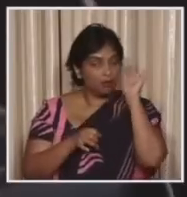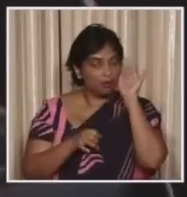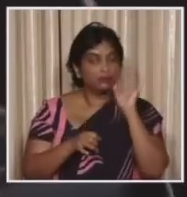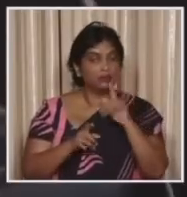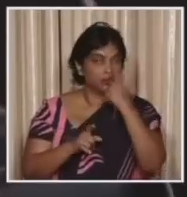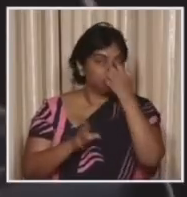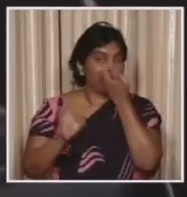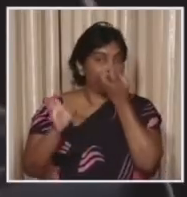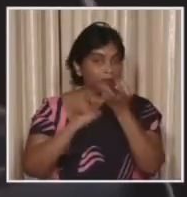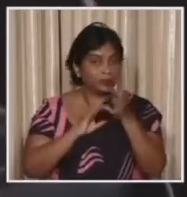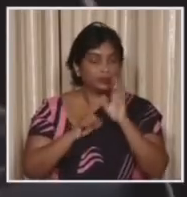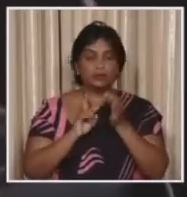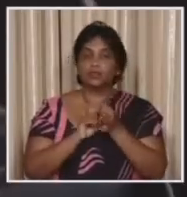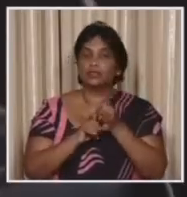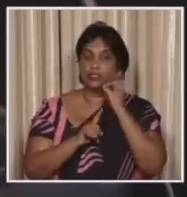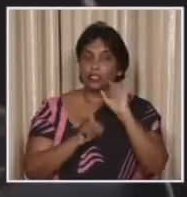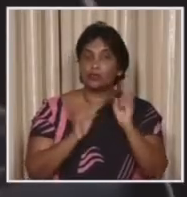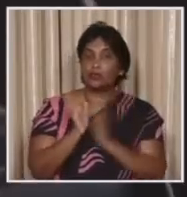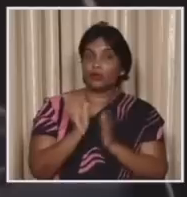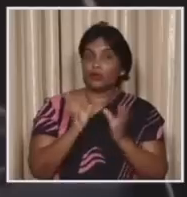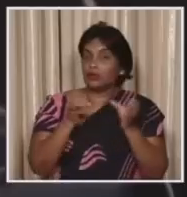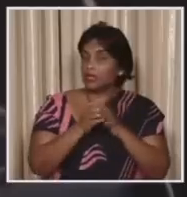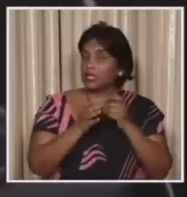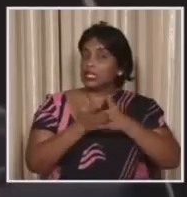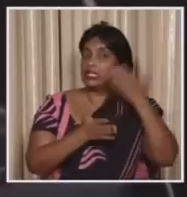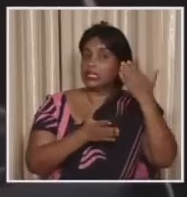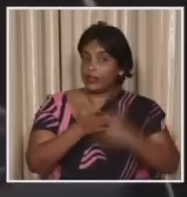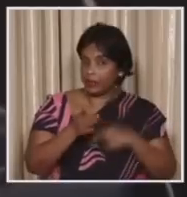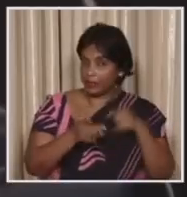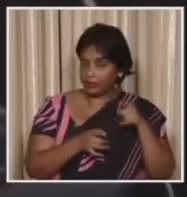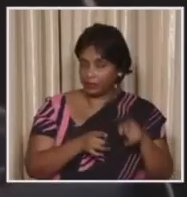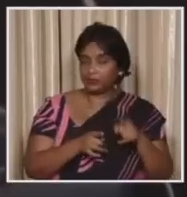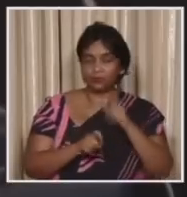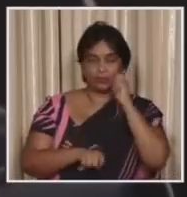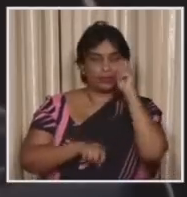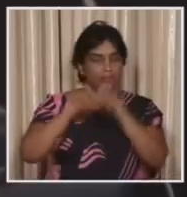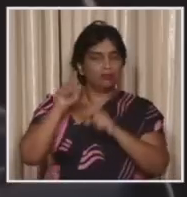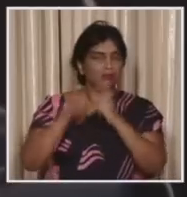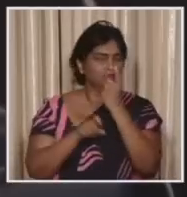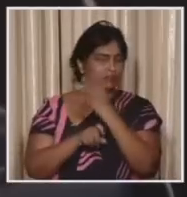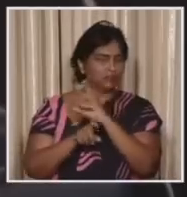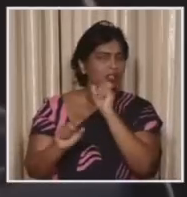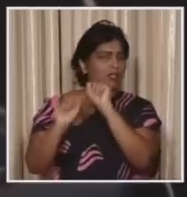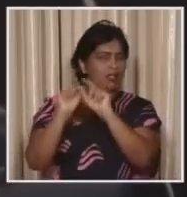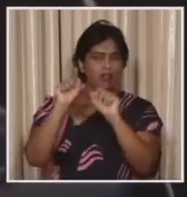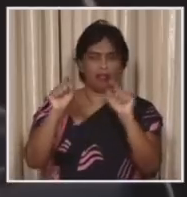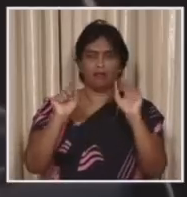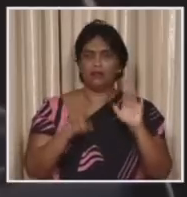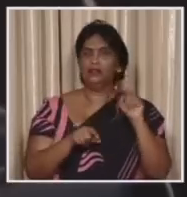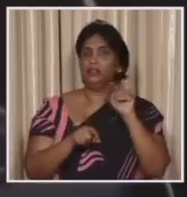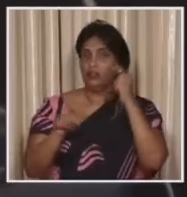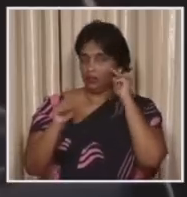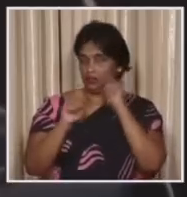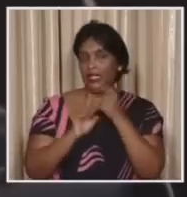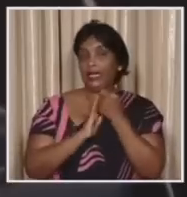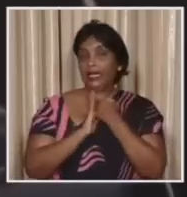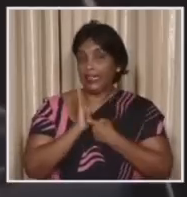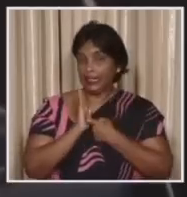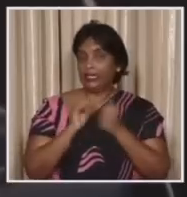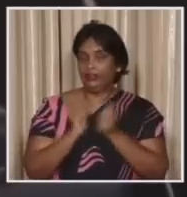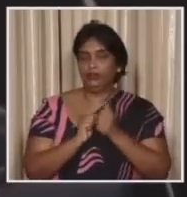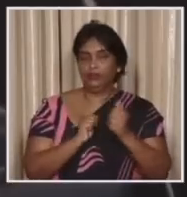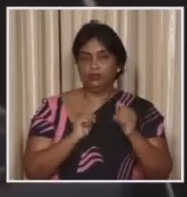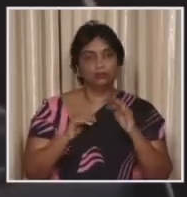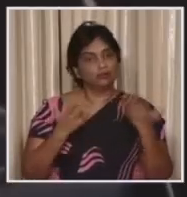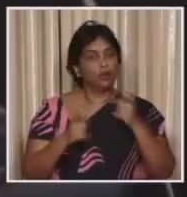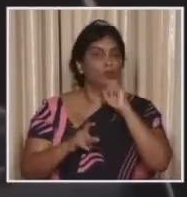Pasku pahare sambandho janadhipati commission vartaveng niladari pramanayak nang karala tiyenawa e ayata neethimeya katayutu karanna kiyala hema